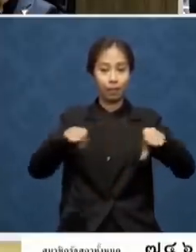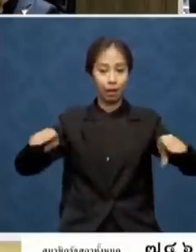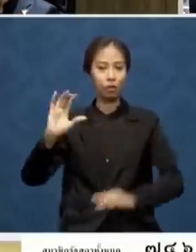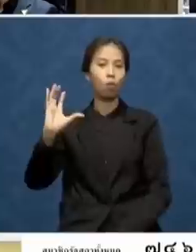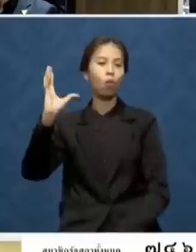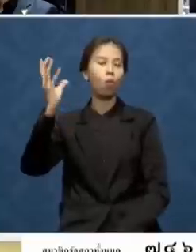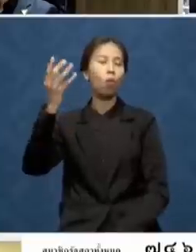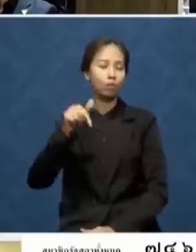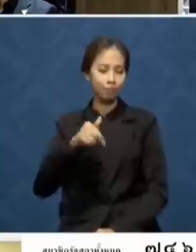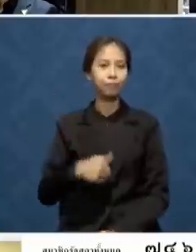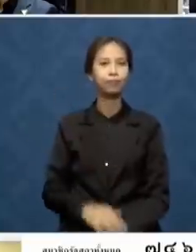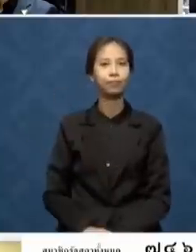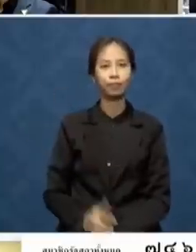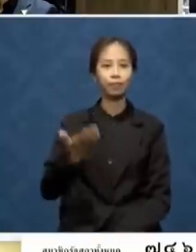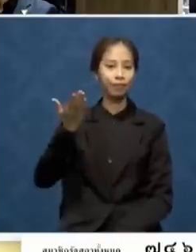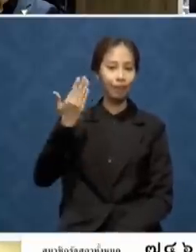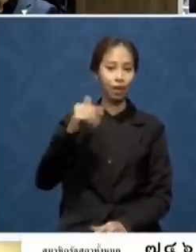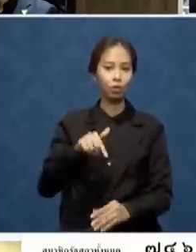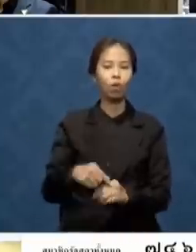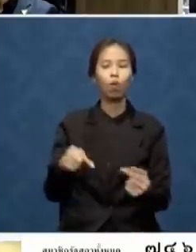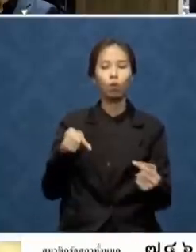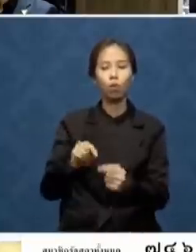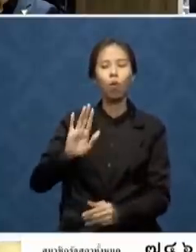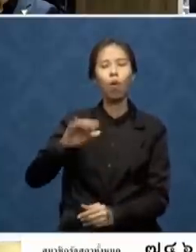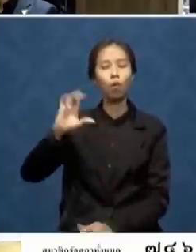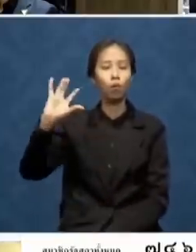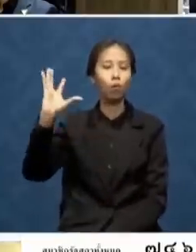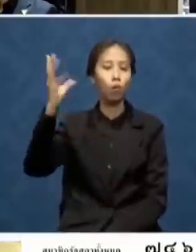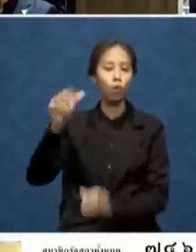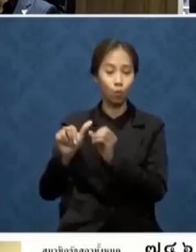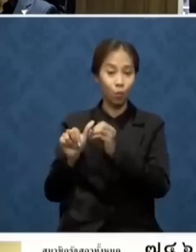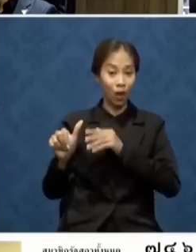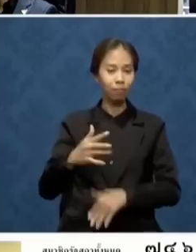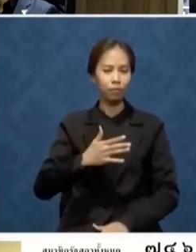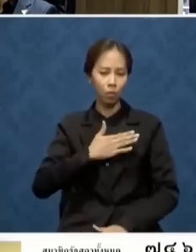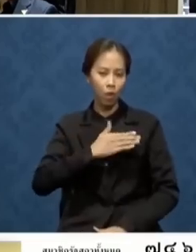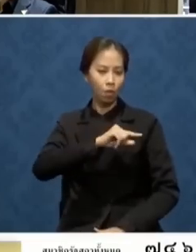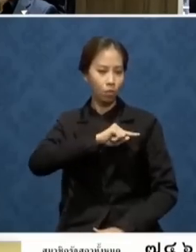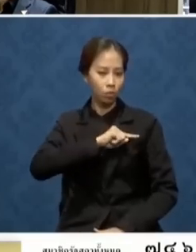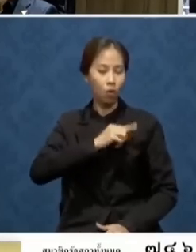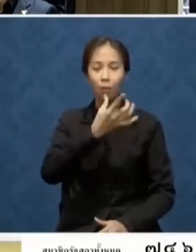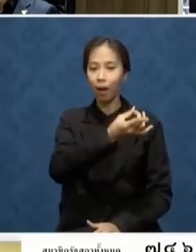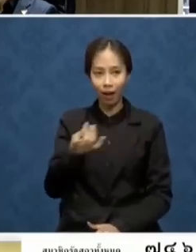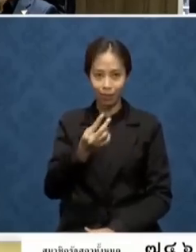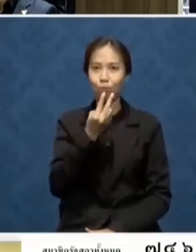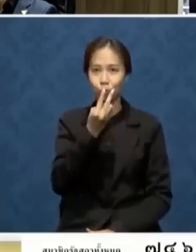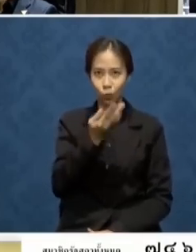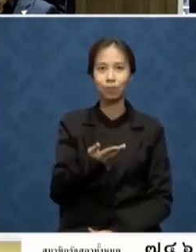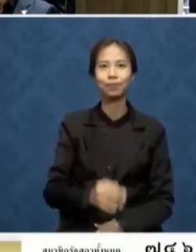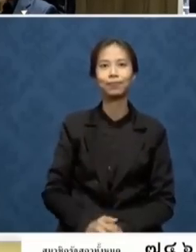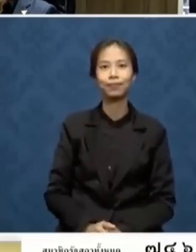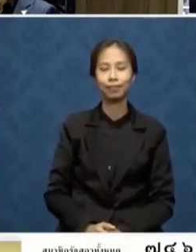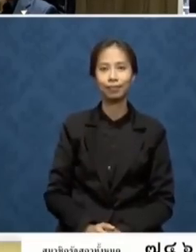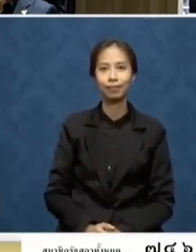เป็นประชาธิปไตยซึ่งผู้นำโลกในสากลเมีความรับผิดชอบต่อประชาชนยังไงบ้างเดี๋ยวเรามาดูกัน